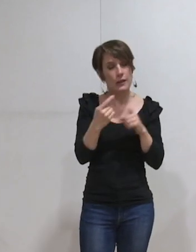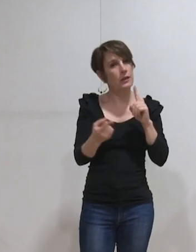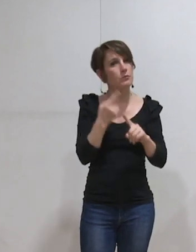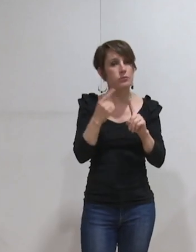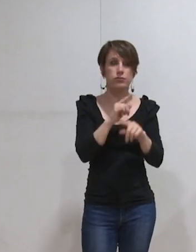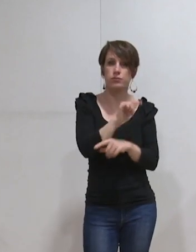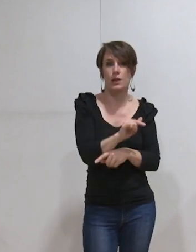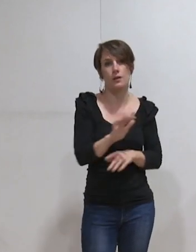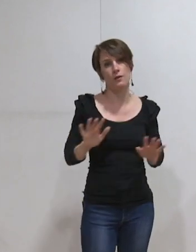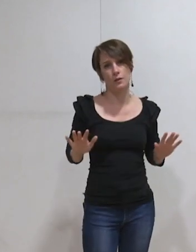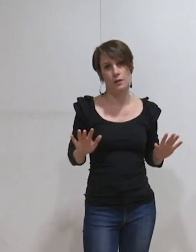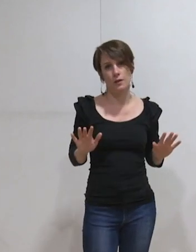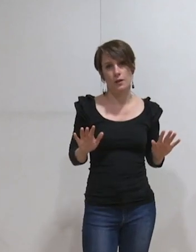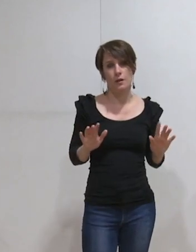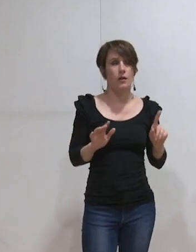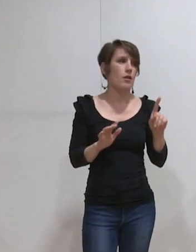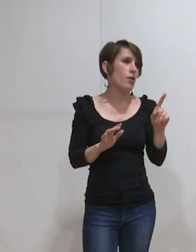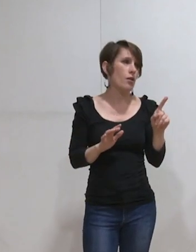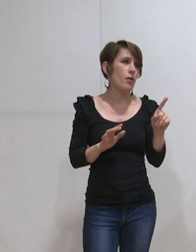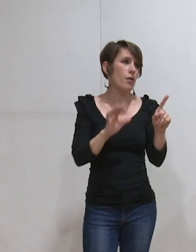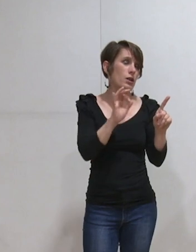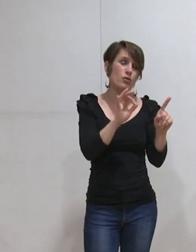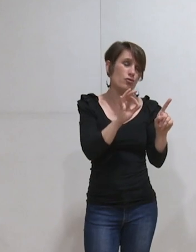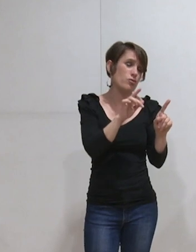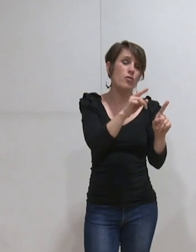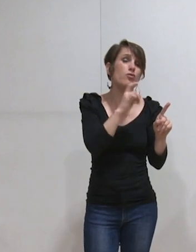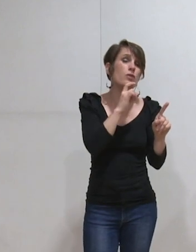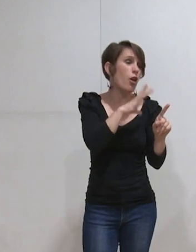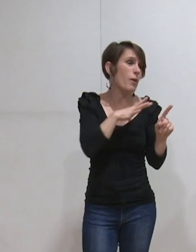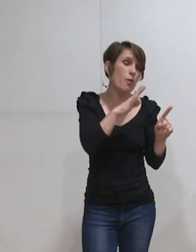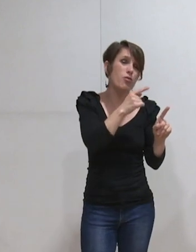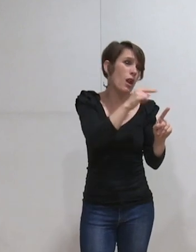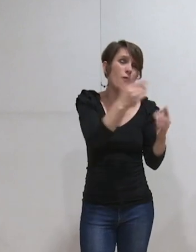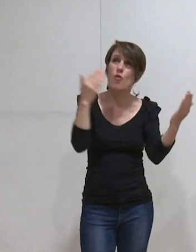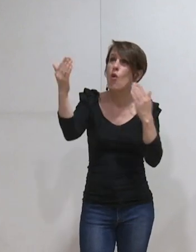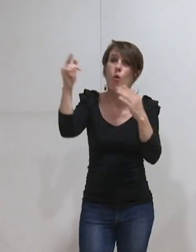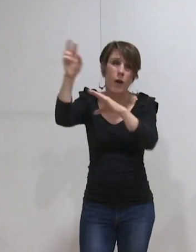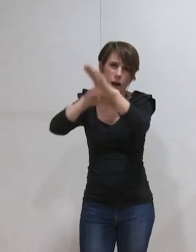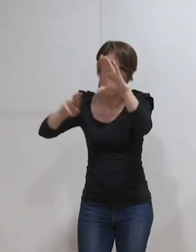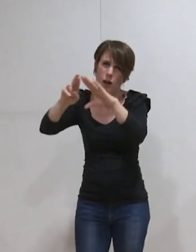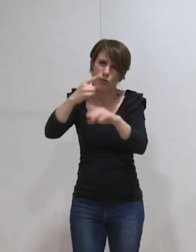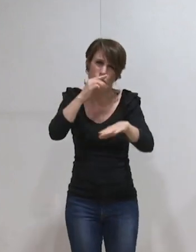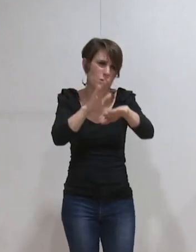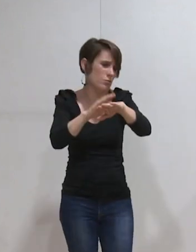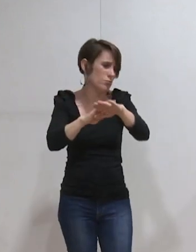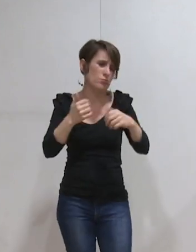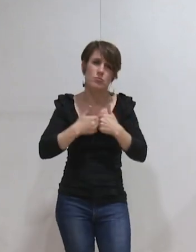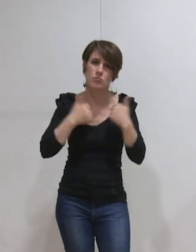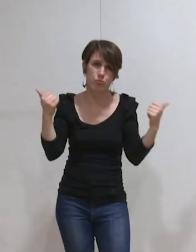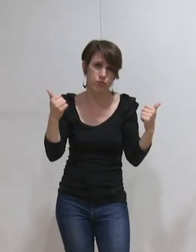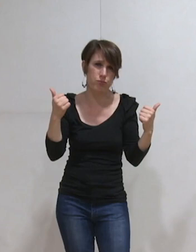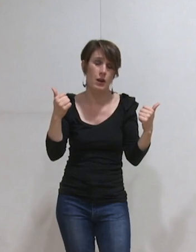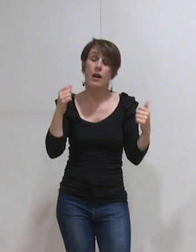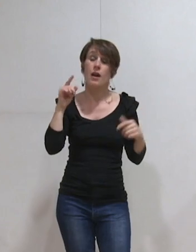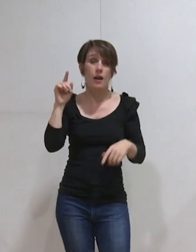comparaison n'est pas raison en la matière Sarah bouala puisque par rapport à ce que nous vivons à la région et nous en sommes tout à fait conscients le